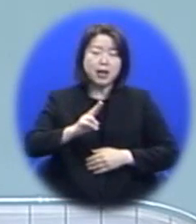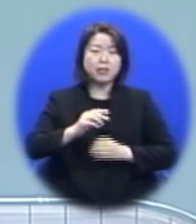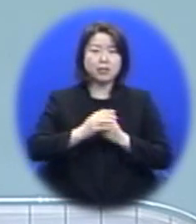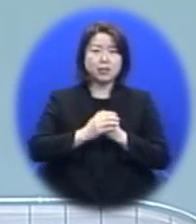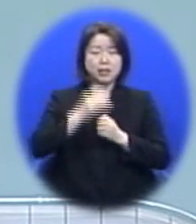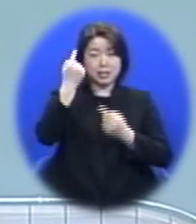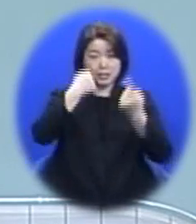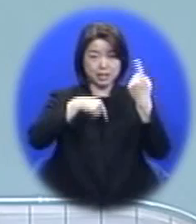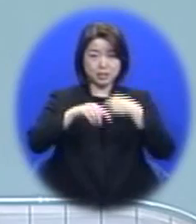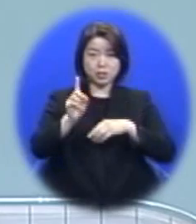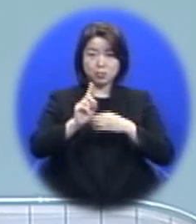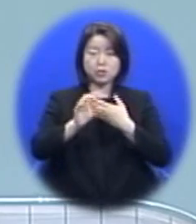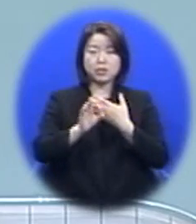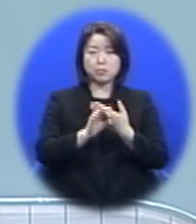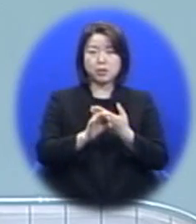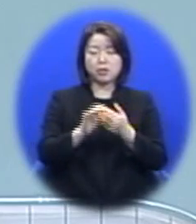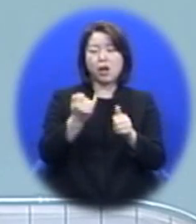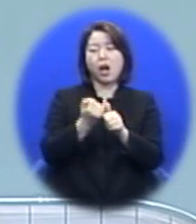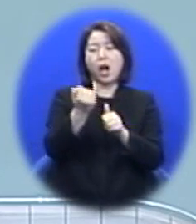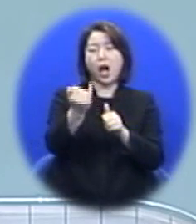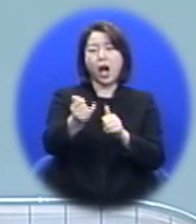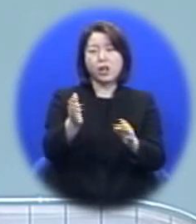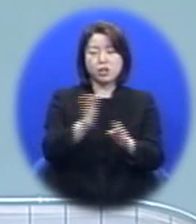아내로부터 자존심 상하는 것입니다.